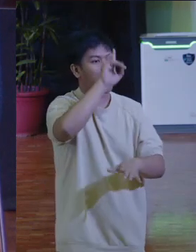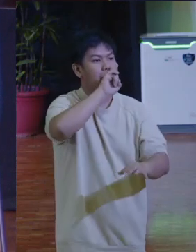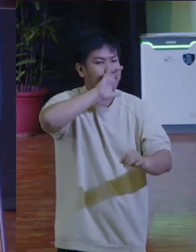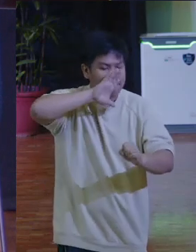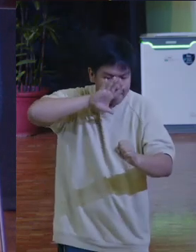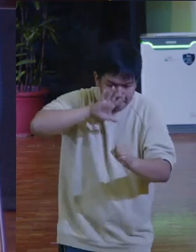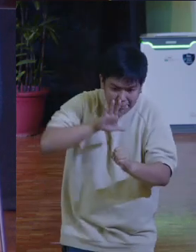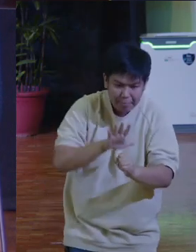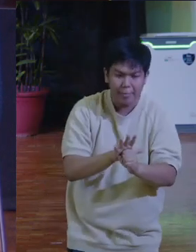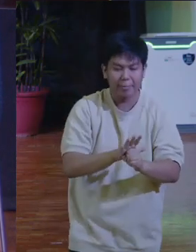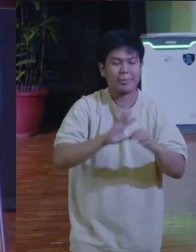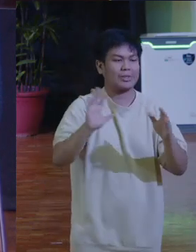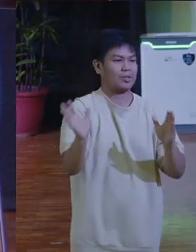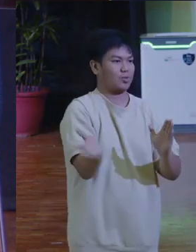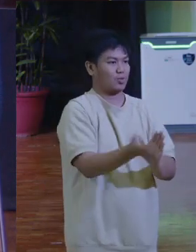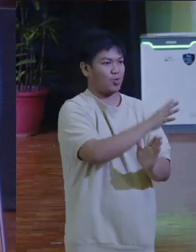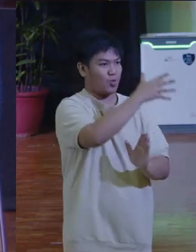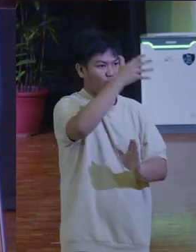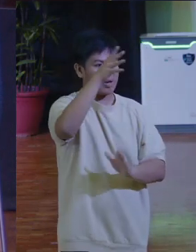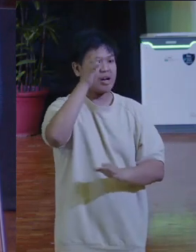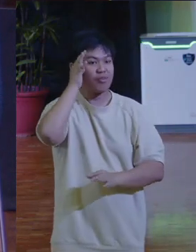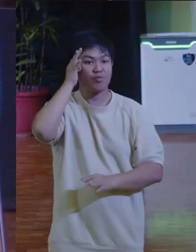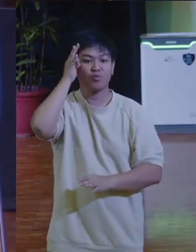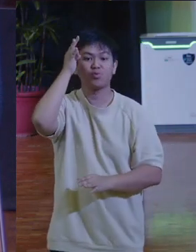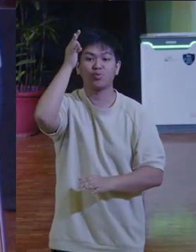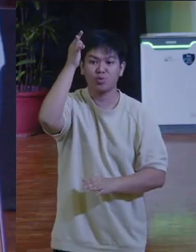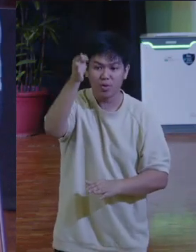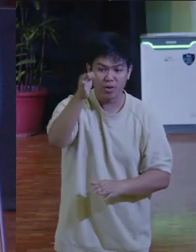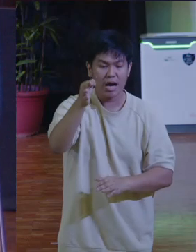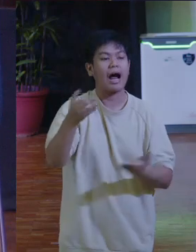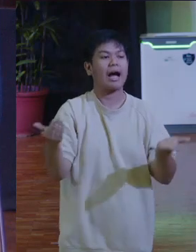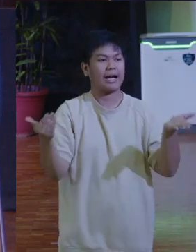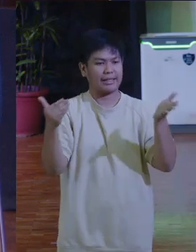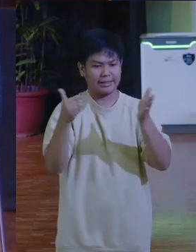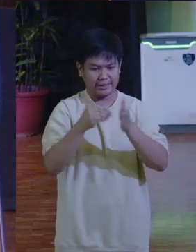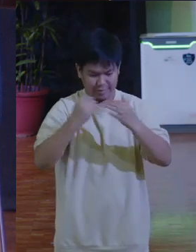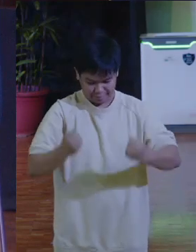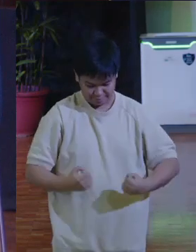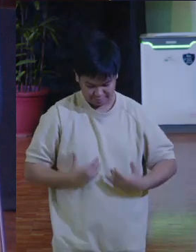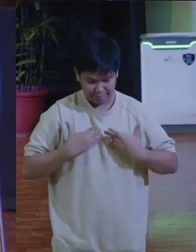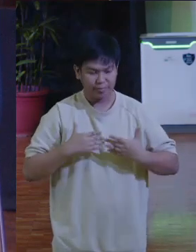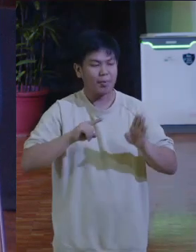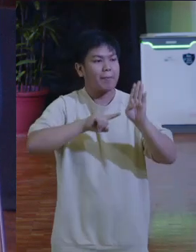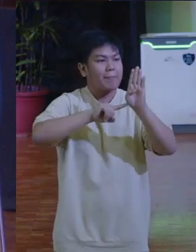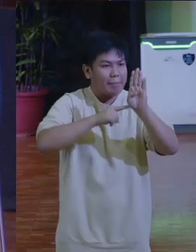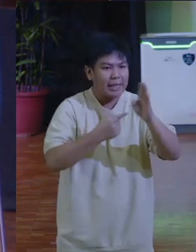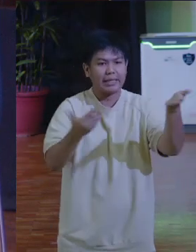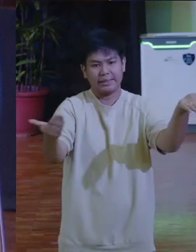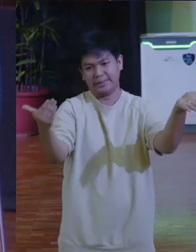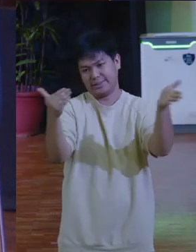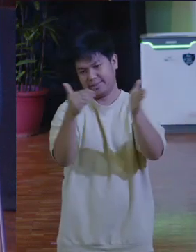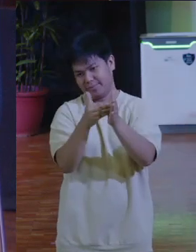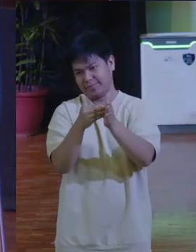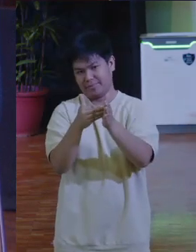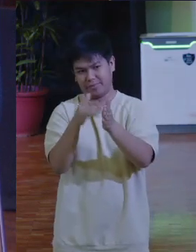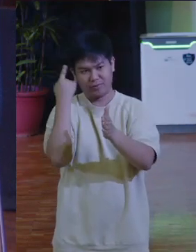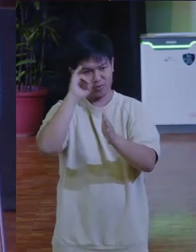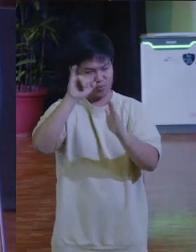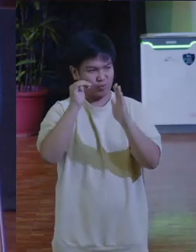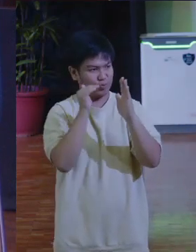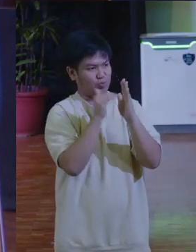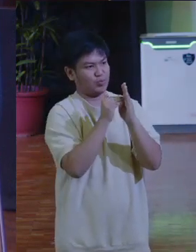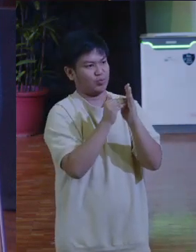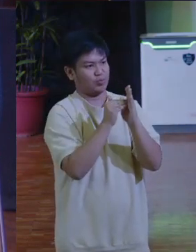ng kalwalhatian na bumalik, na magkaroon ng bagong simulain ang bayang Israel. Yun po